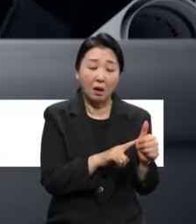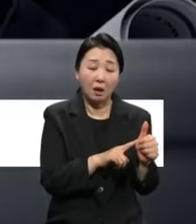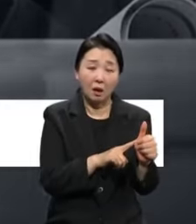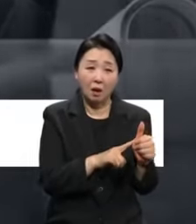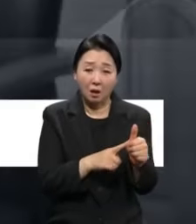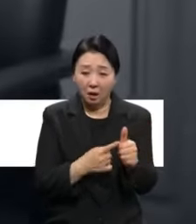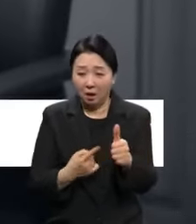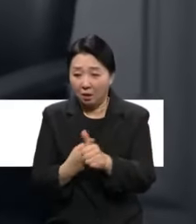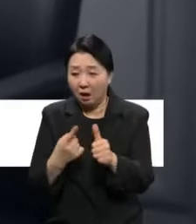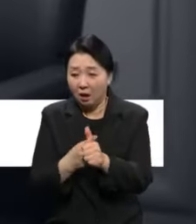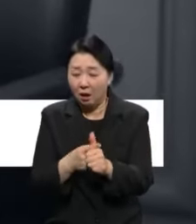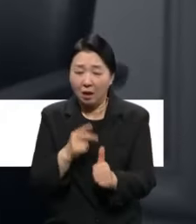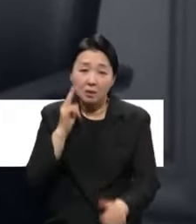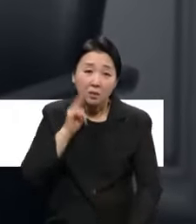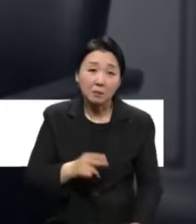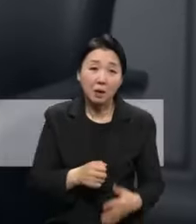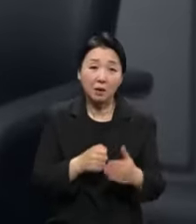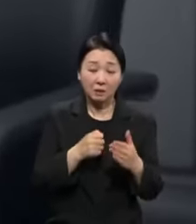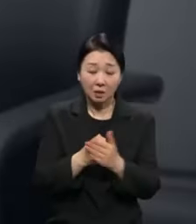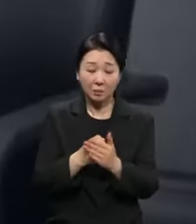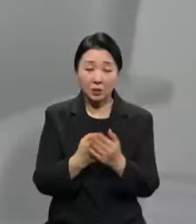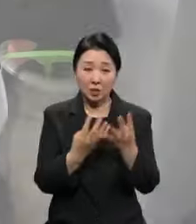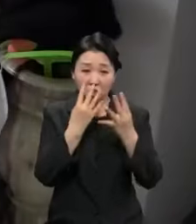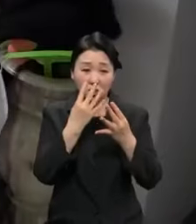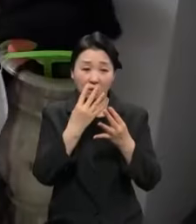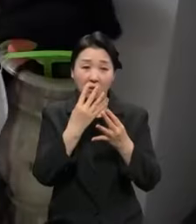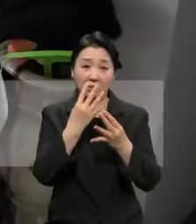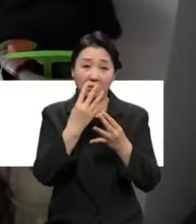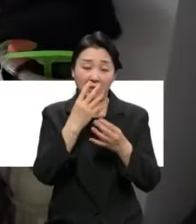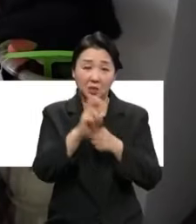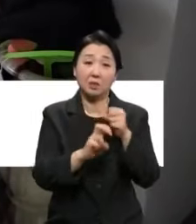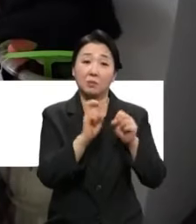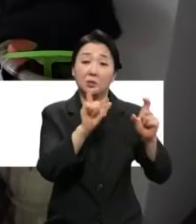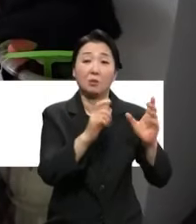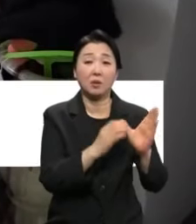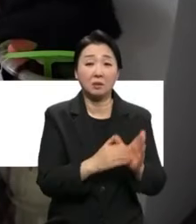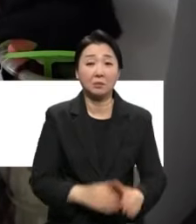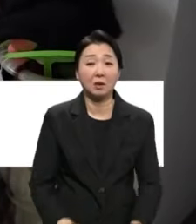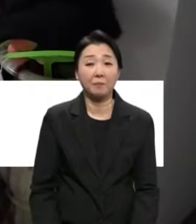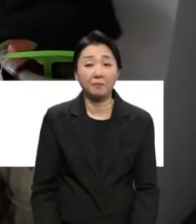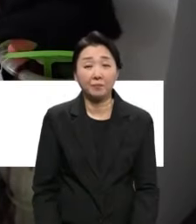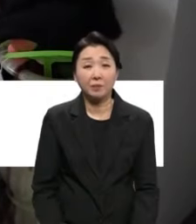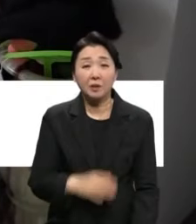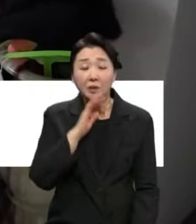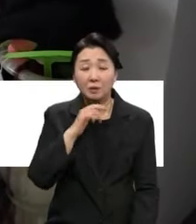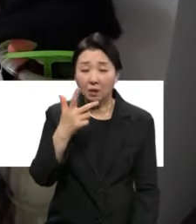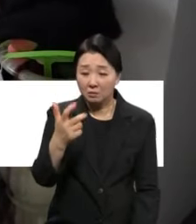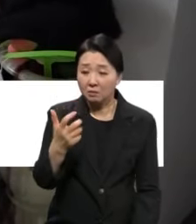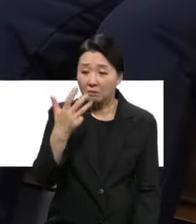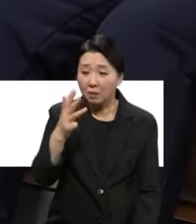수 없다며 징역 20년을 선고했습니다. 78문 영감님을 그렇게